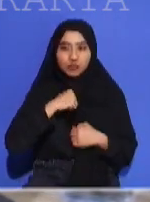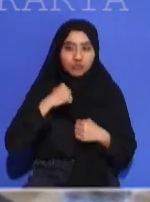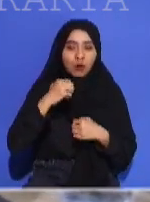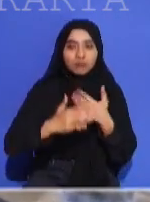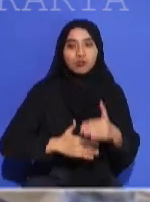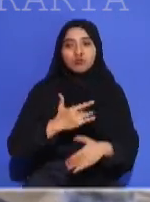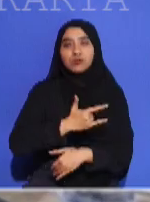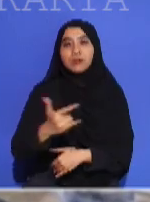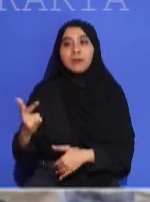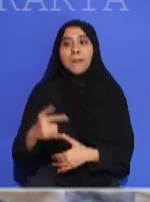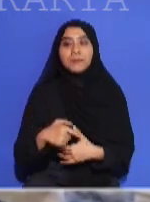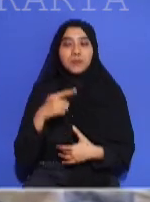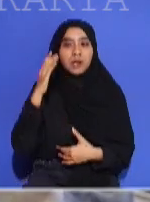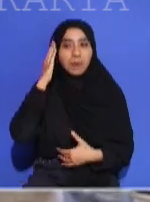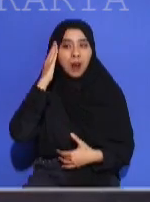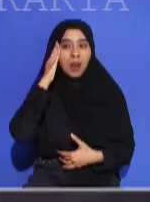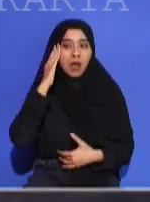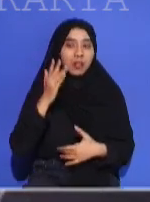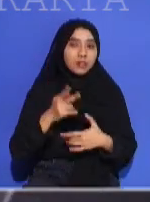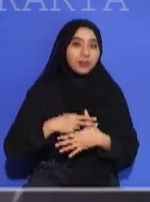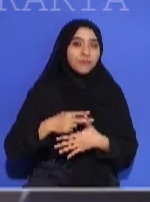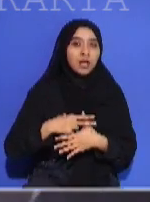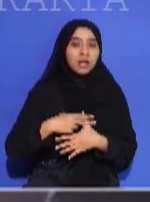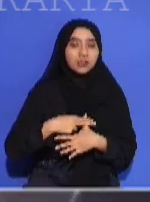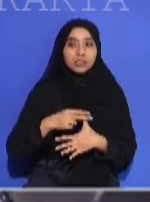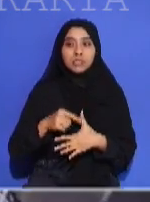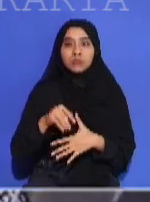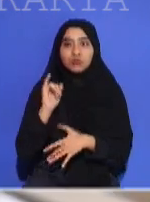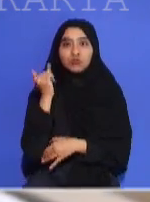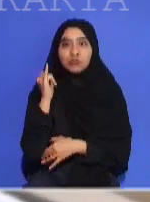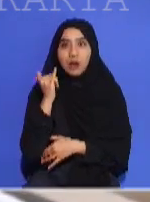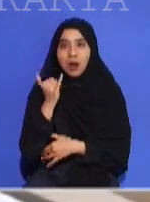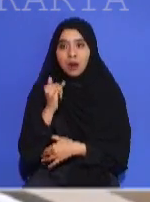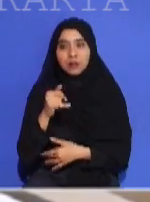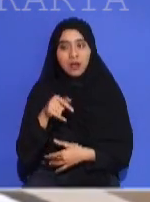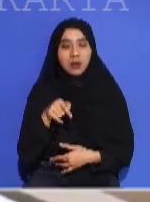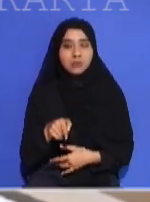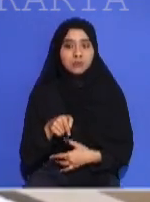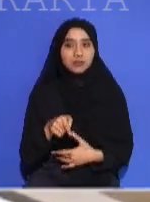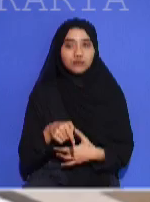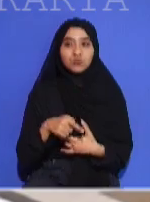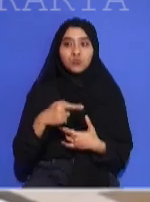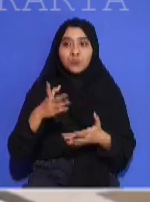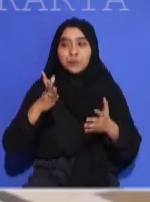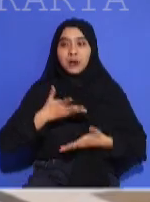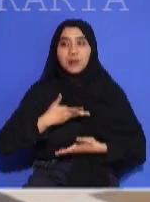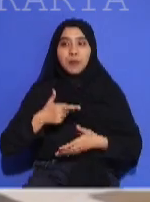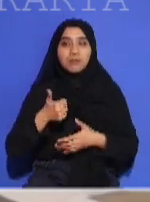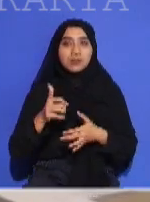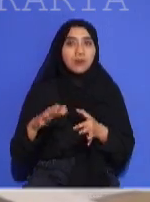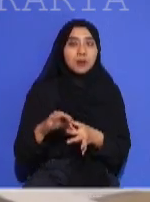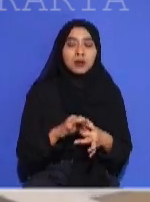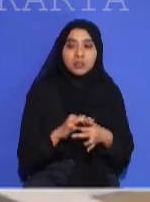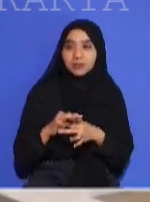Lembaga Penyiaran Publik Televisi Republik Indonesia Stasiun Daerah Istimewa Yogyakarta Budi Kurniawan menyambut baik kerjasama KONI DIY